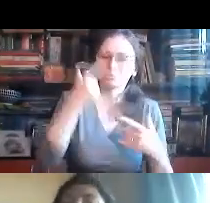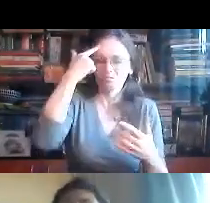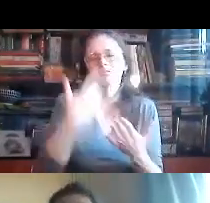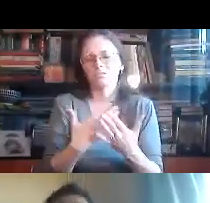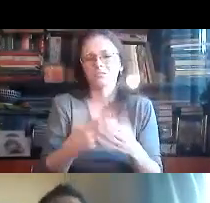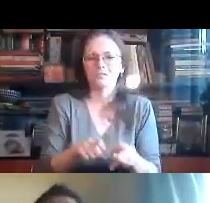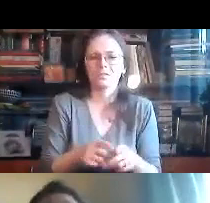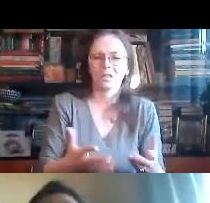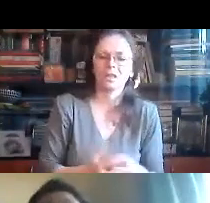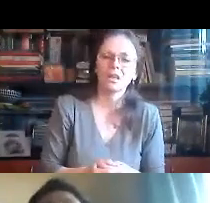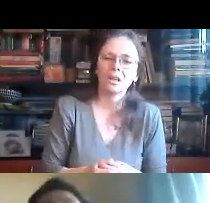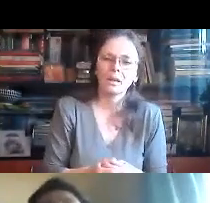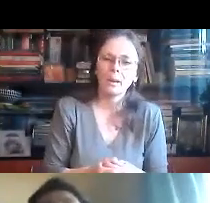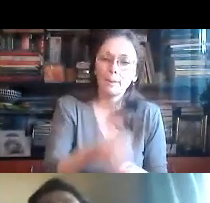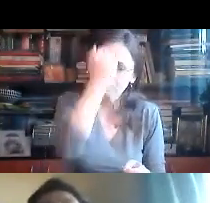Спасибо. Спасибо, Андрей.